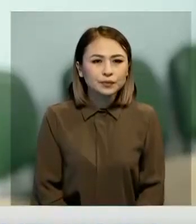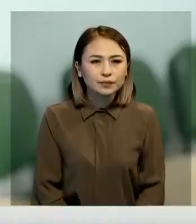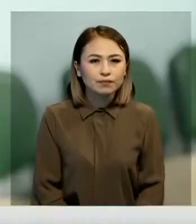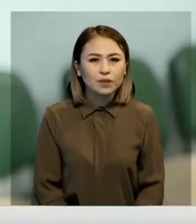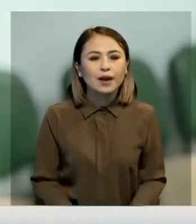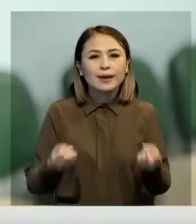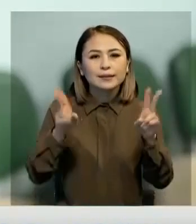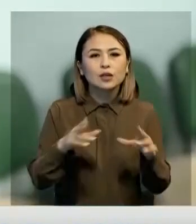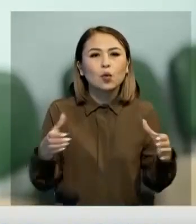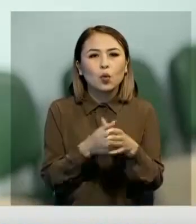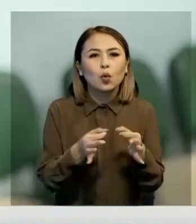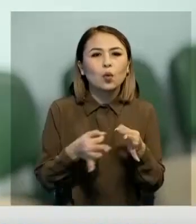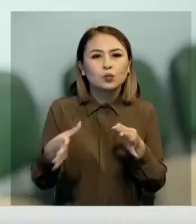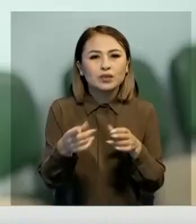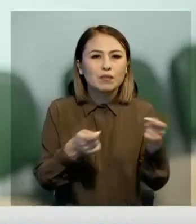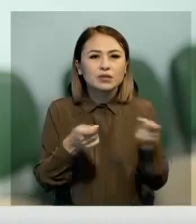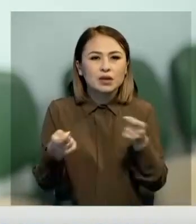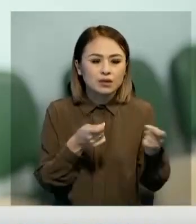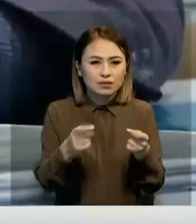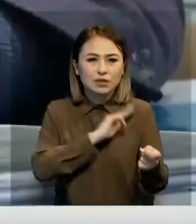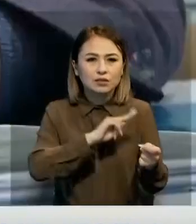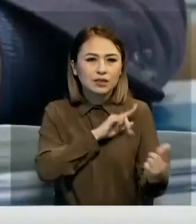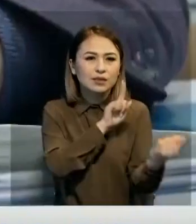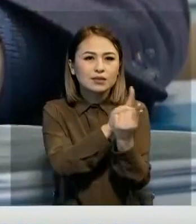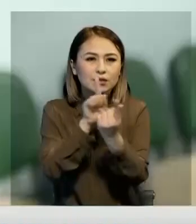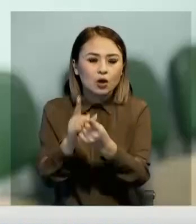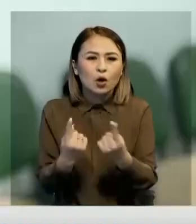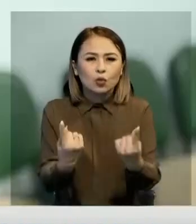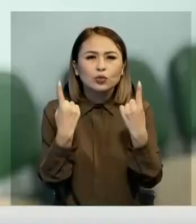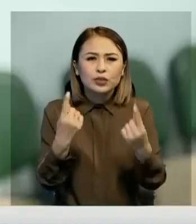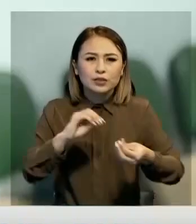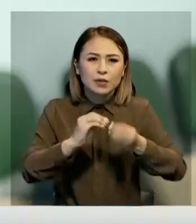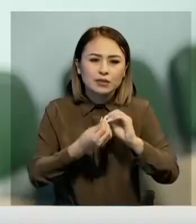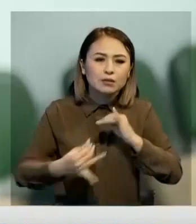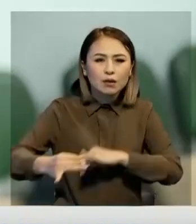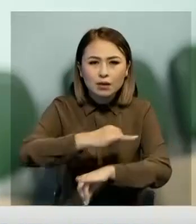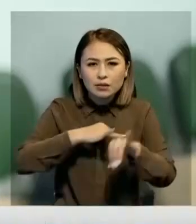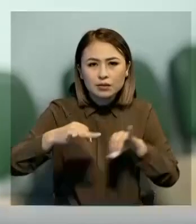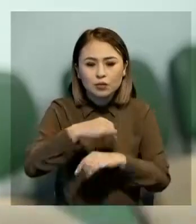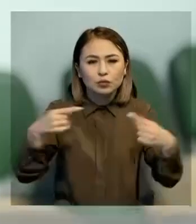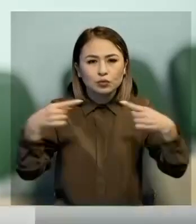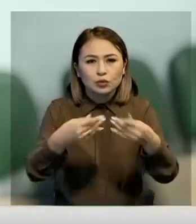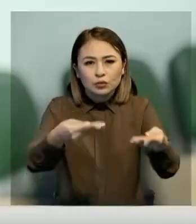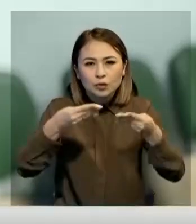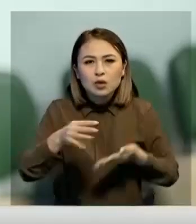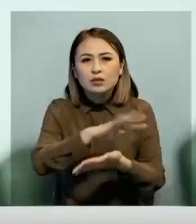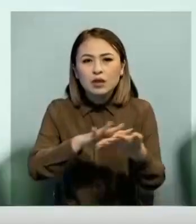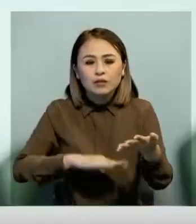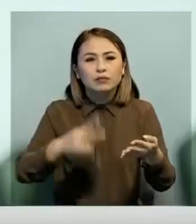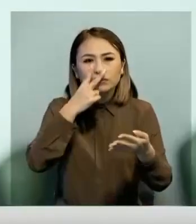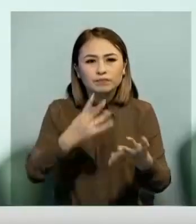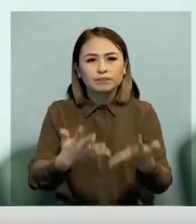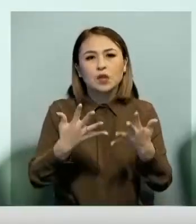Арнайы құрылған облыстық комиссия бастамашыл топ өкілдерменен кездесіп, өзекті мәселелерін жан жақты қарастырып, келіп түскен ұсыныстарды